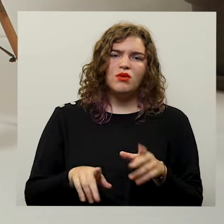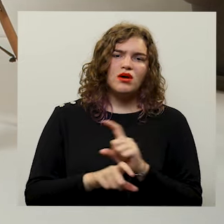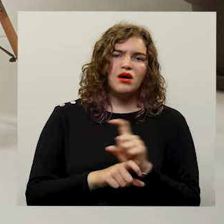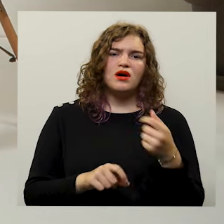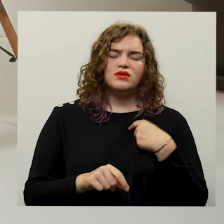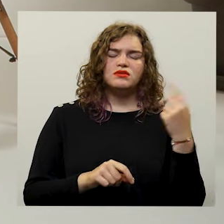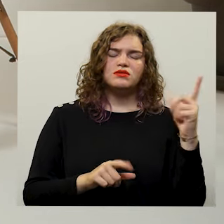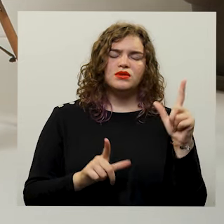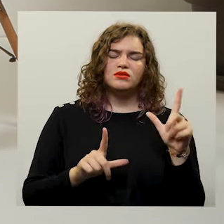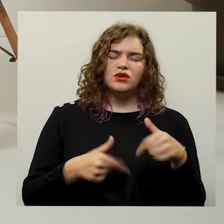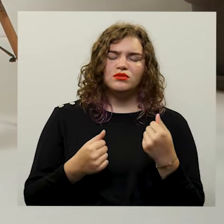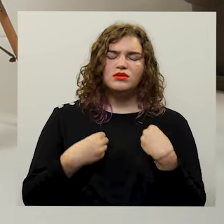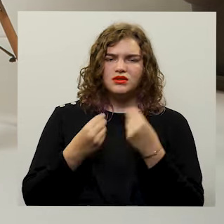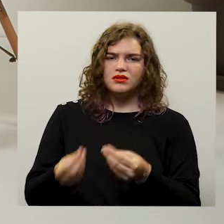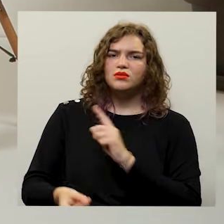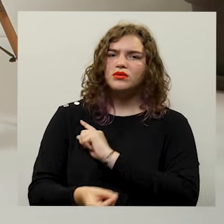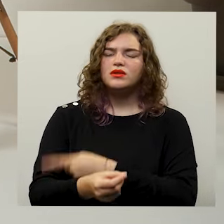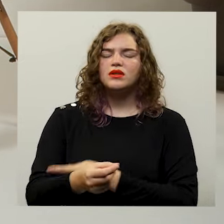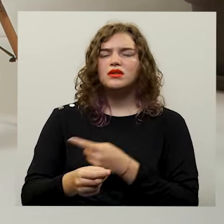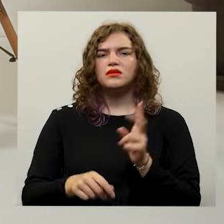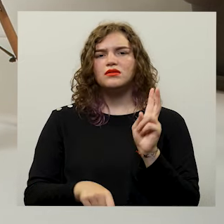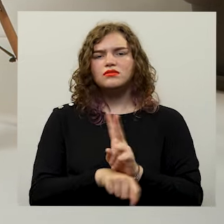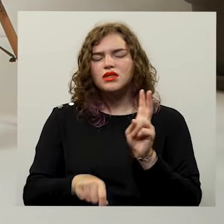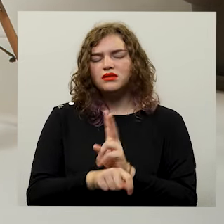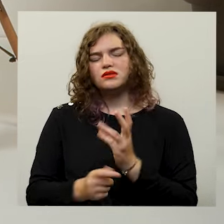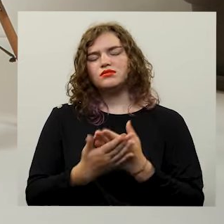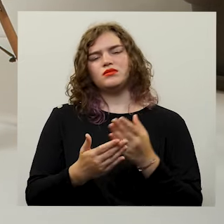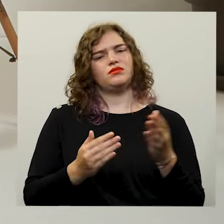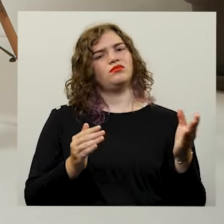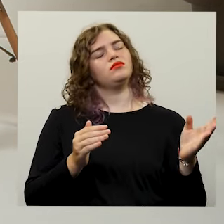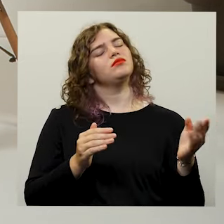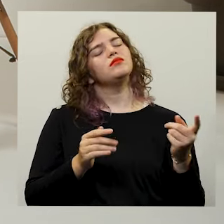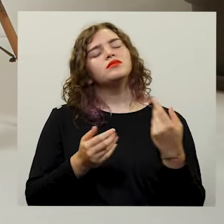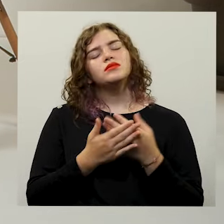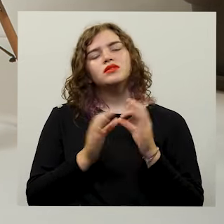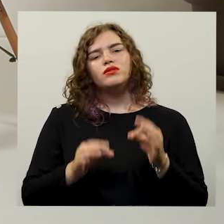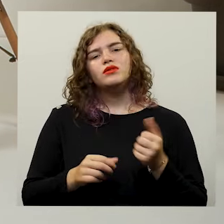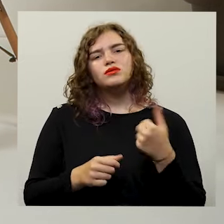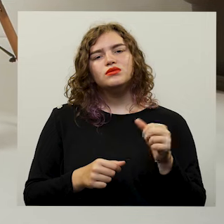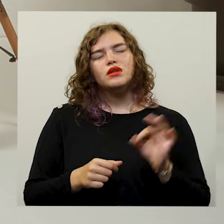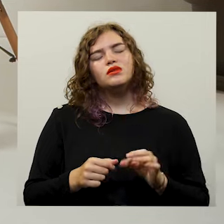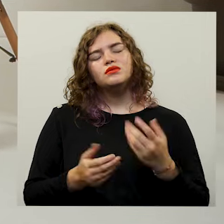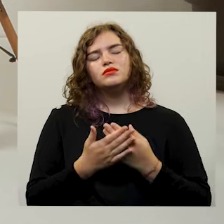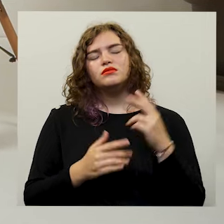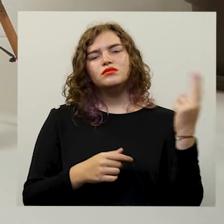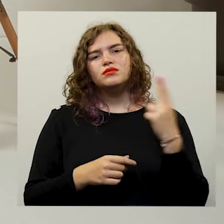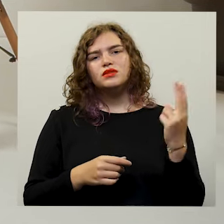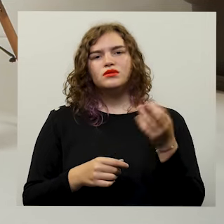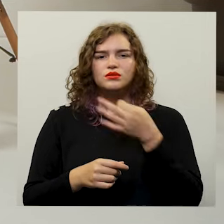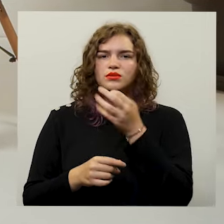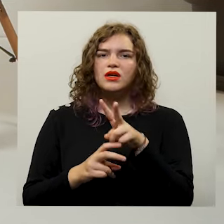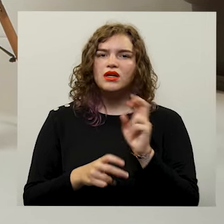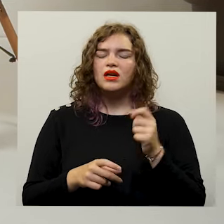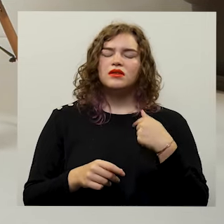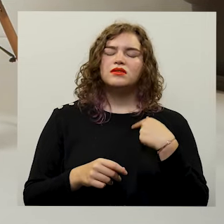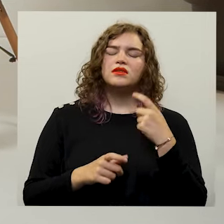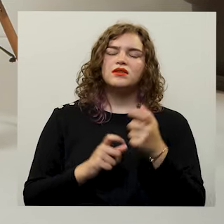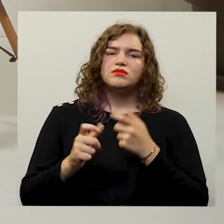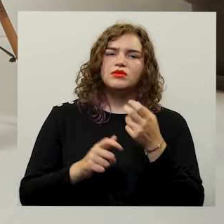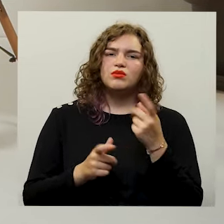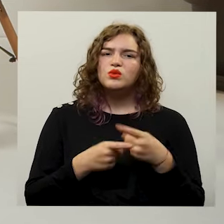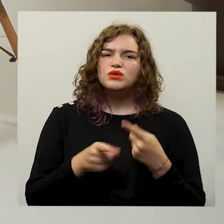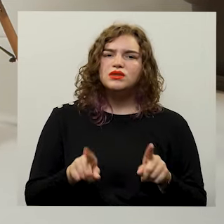să stăpânim și ne vrea să stăpânim ușa aceea până la moarte. Spuneai în episodul anterior despre muzică, Diana spunea